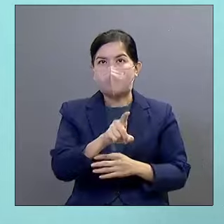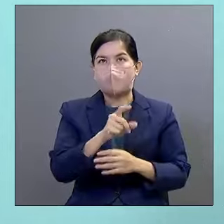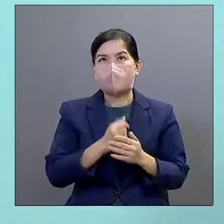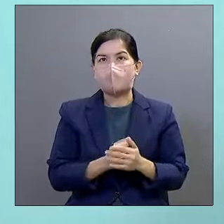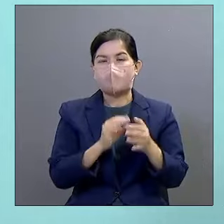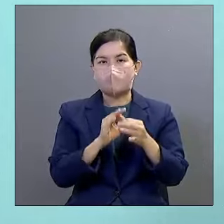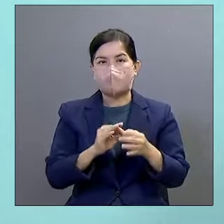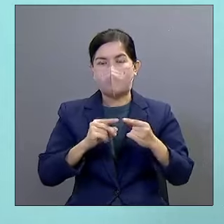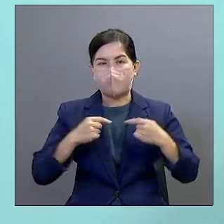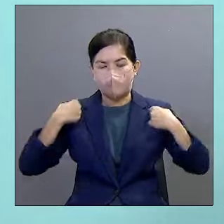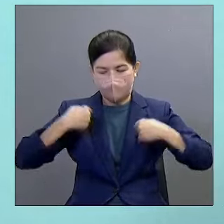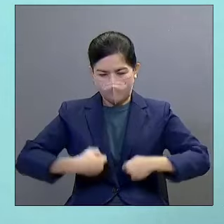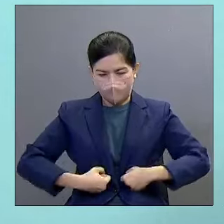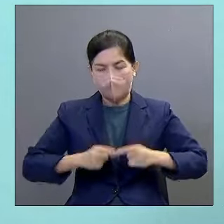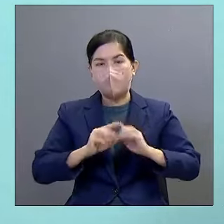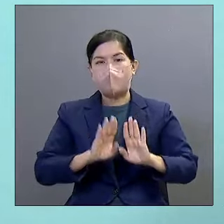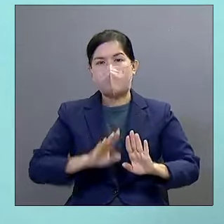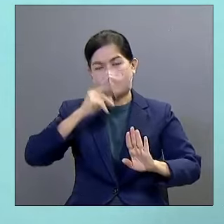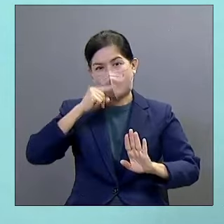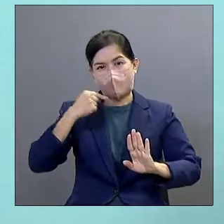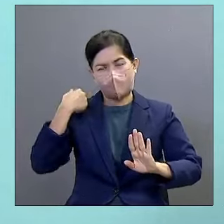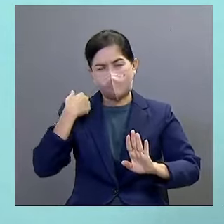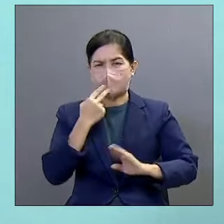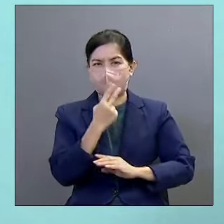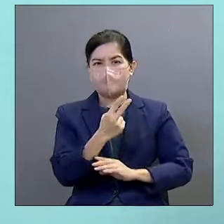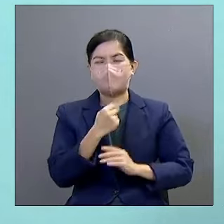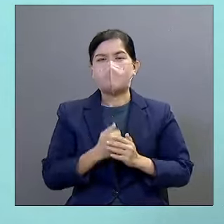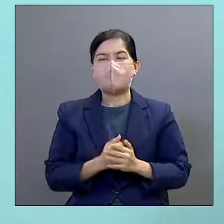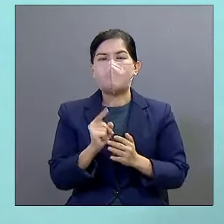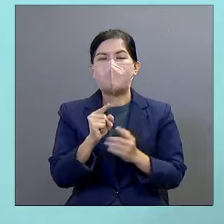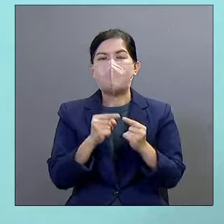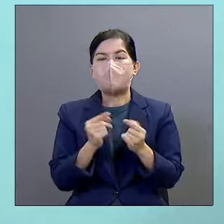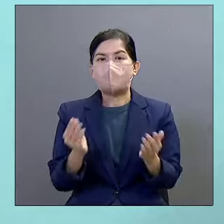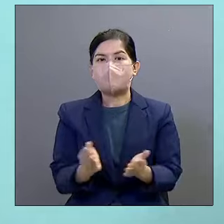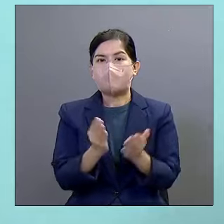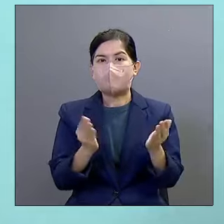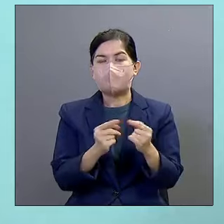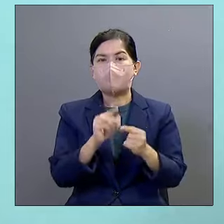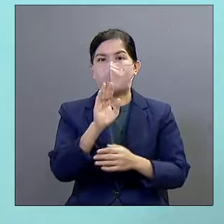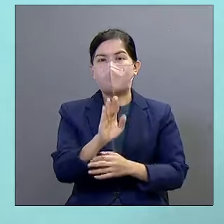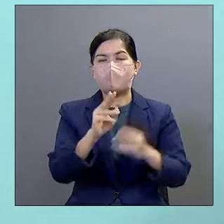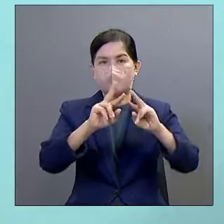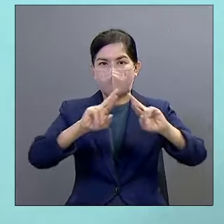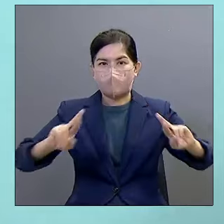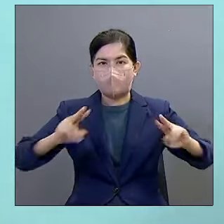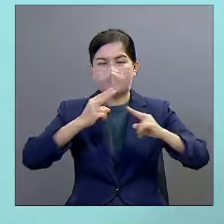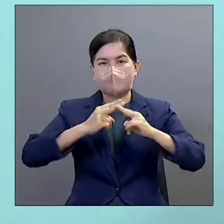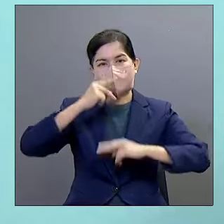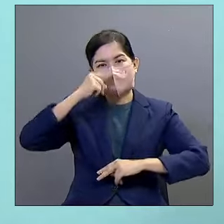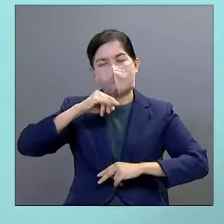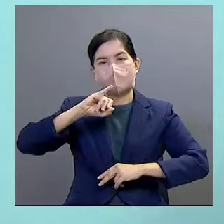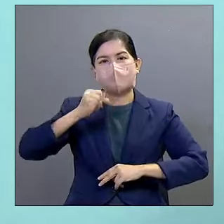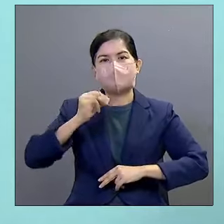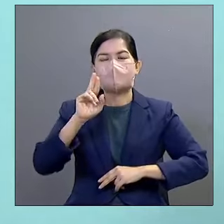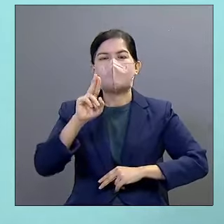ทยที่เรา3คนสวมใส่ในวันนี้นะคะคุณผู้ชมได้รับการสนับสนุนจากห้องเสื้อไทยจิรพัฒน์นั่นเองค่ะพิธีก